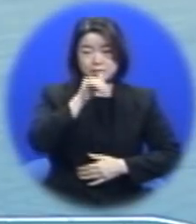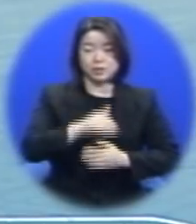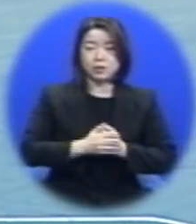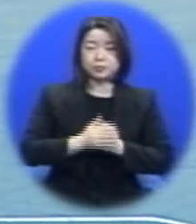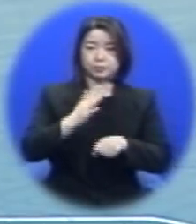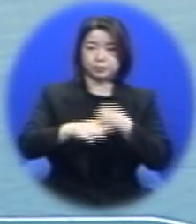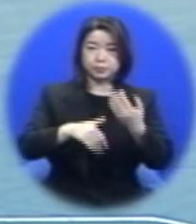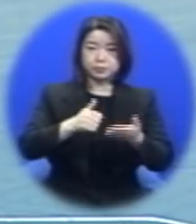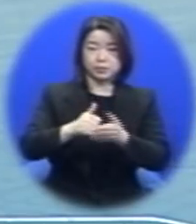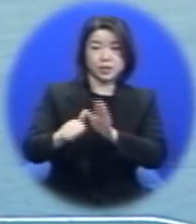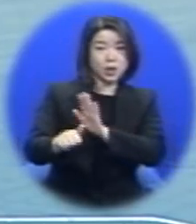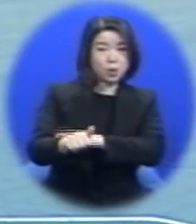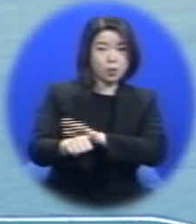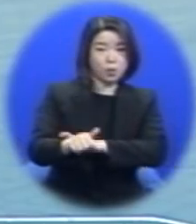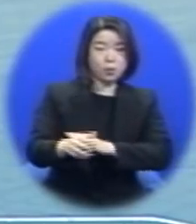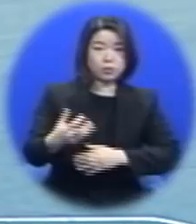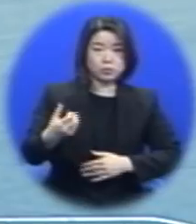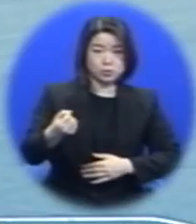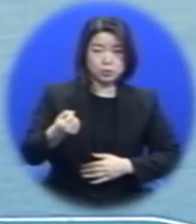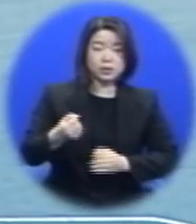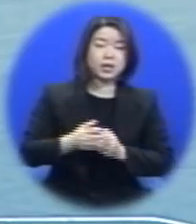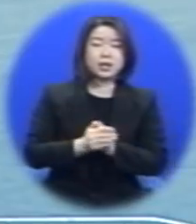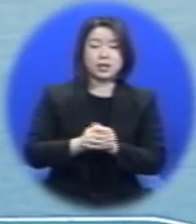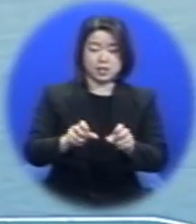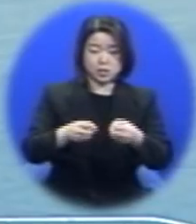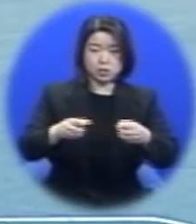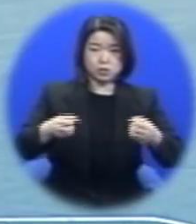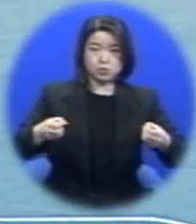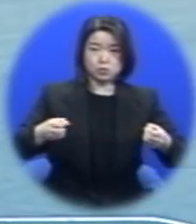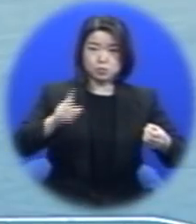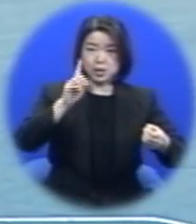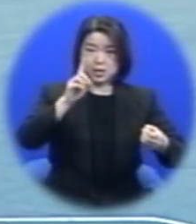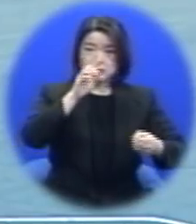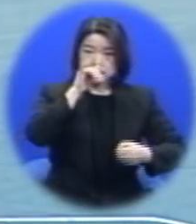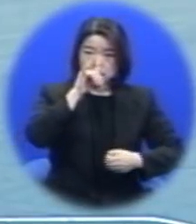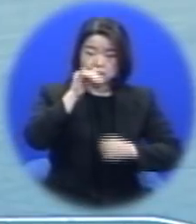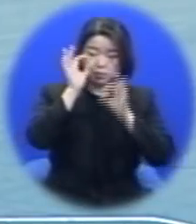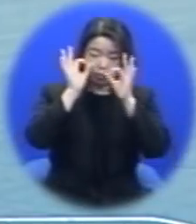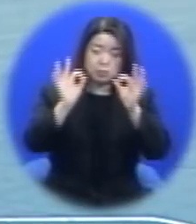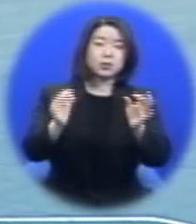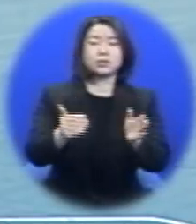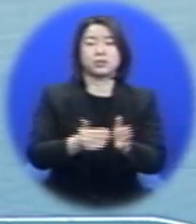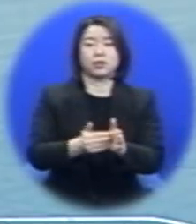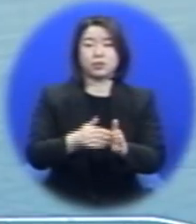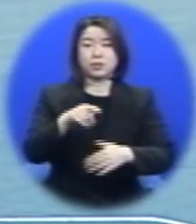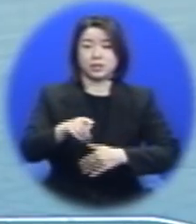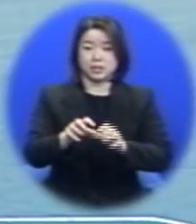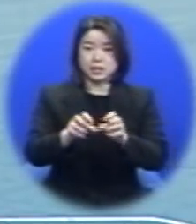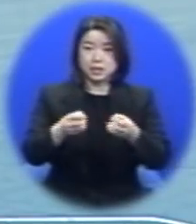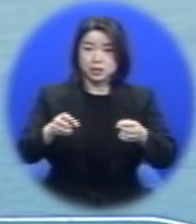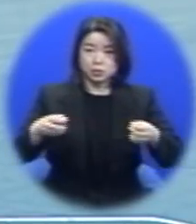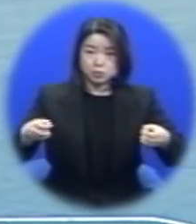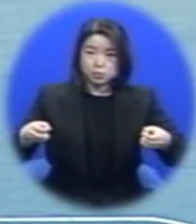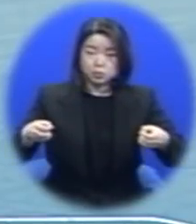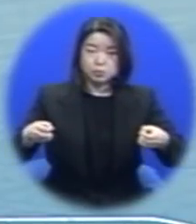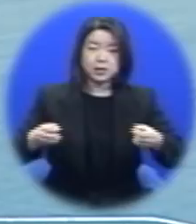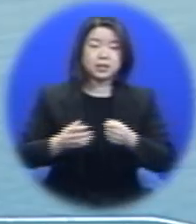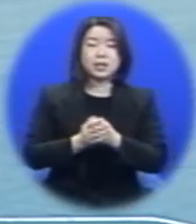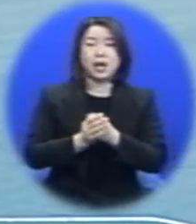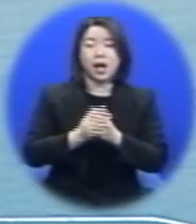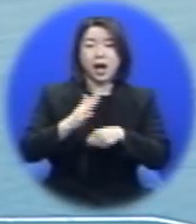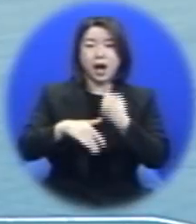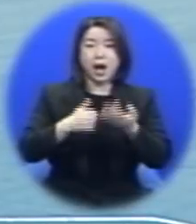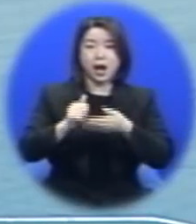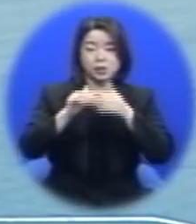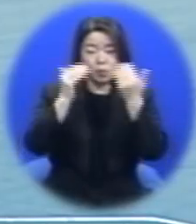하나님의 오른손에 두루마리 하나가 있다는 것을 보았습니다. 이 두루마리는 이제 하나님께서